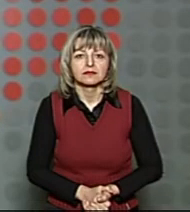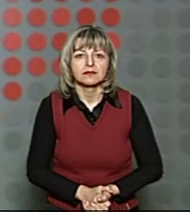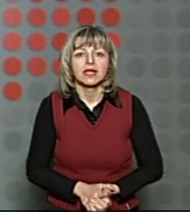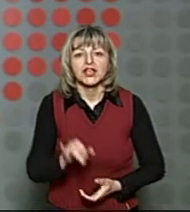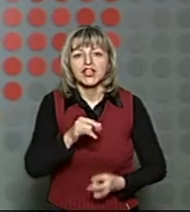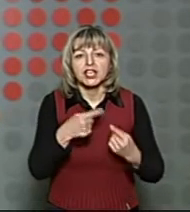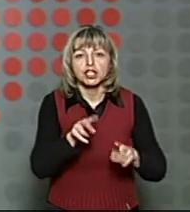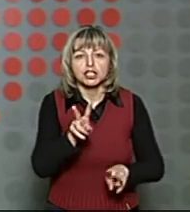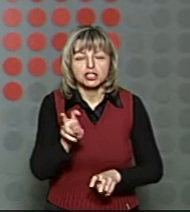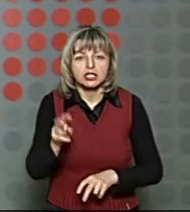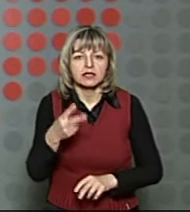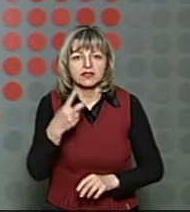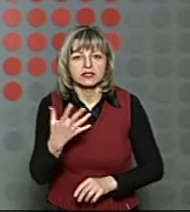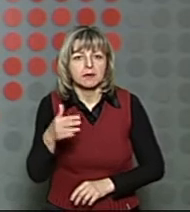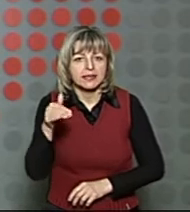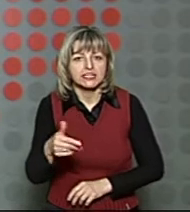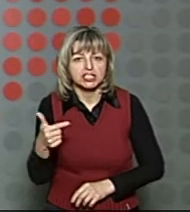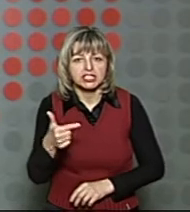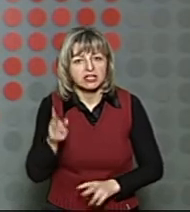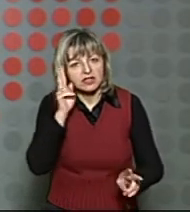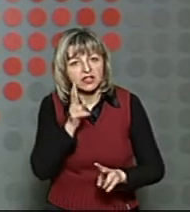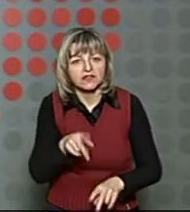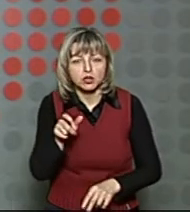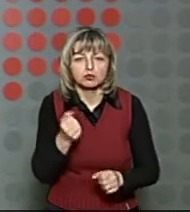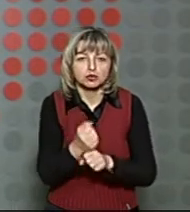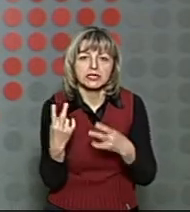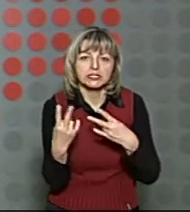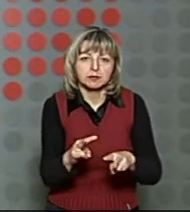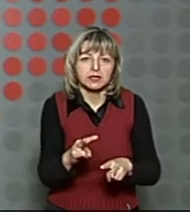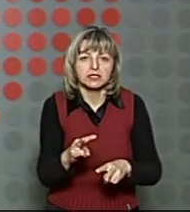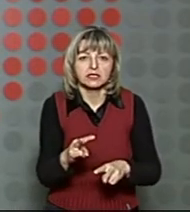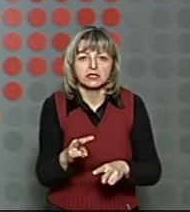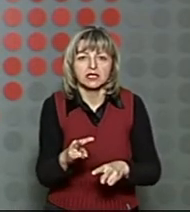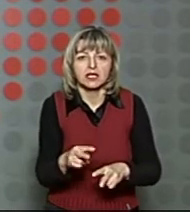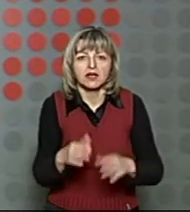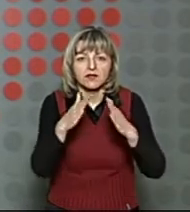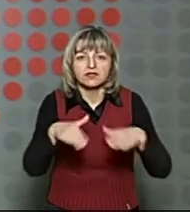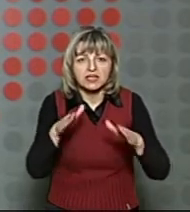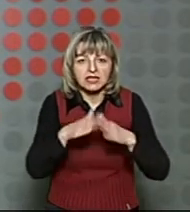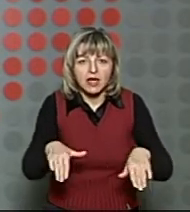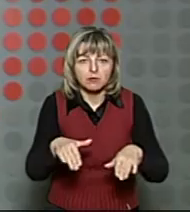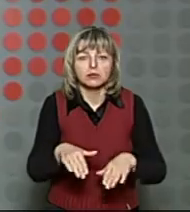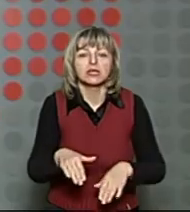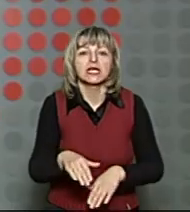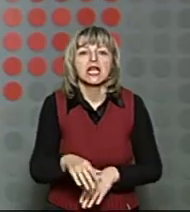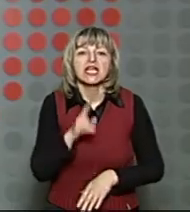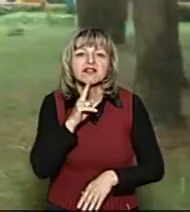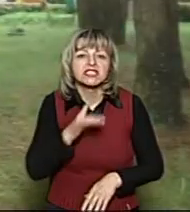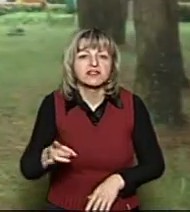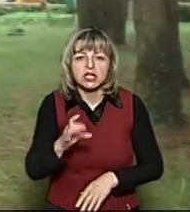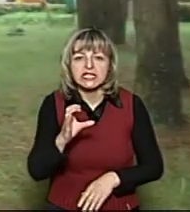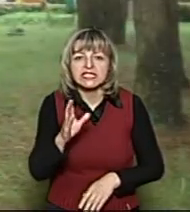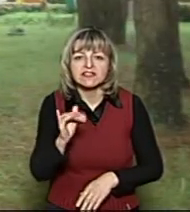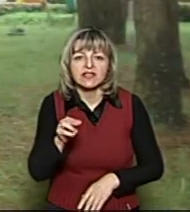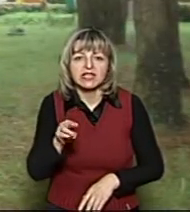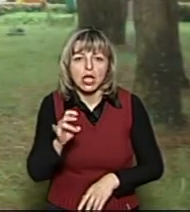І до інших тем. На 25 тисяч гривень невідомі нанесли збитків табору «Світанок», що у селі Дачне Ківерцівського району. Про це розповіла